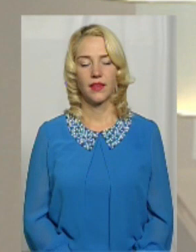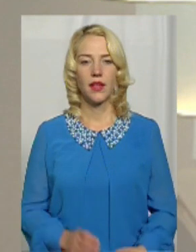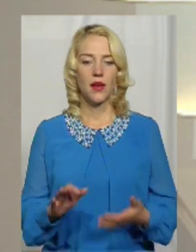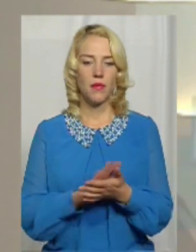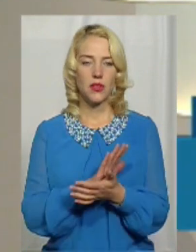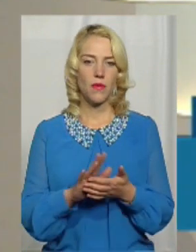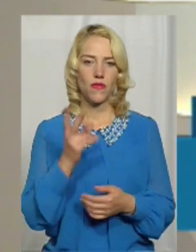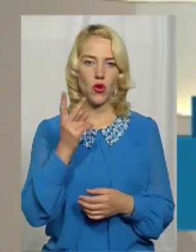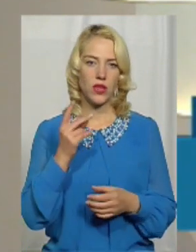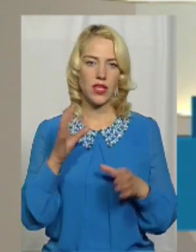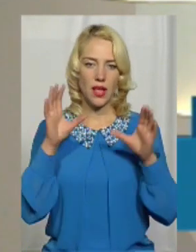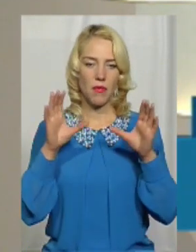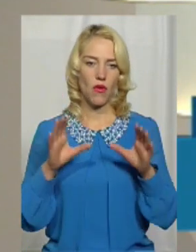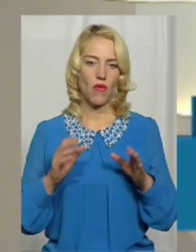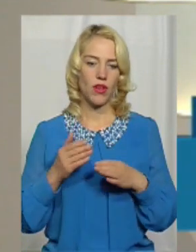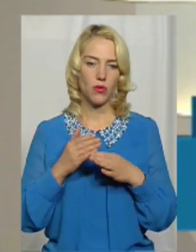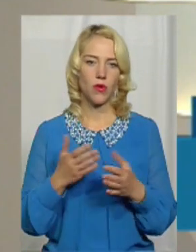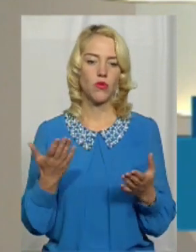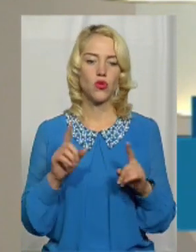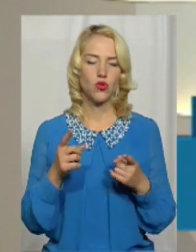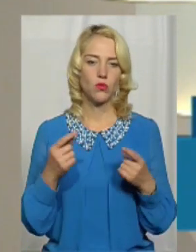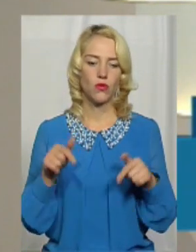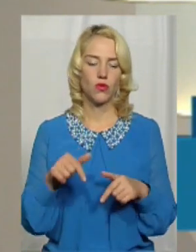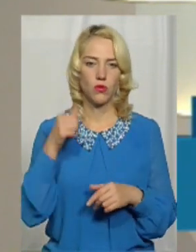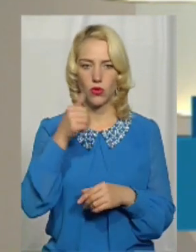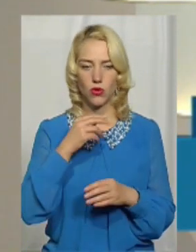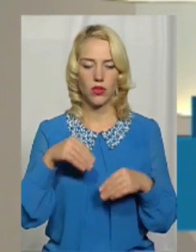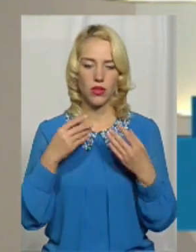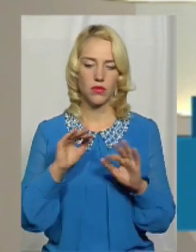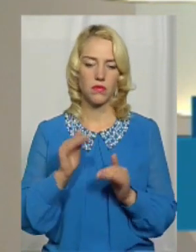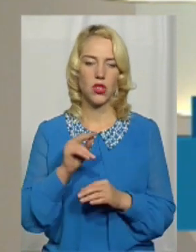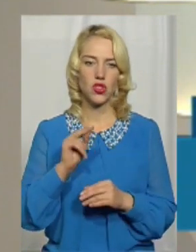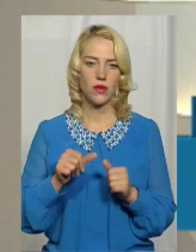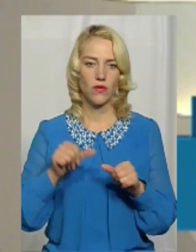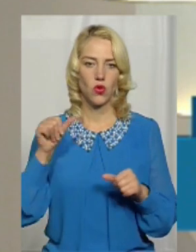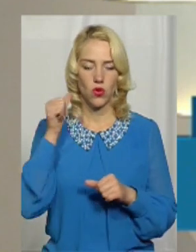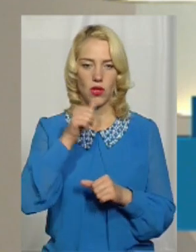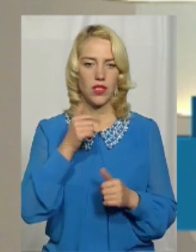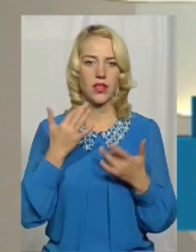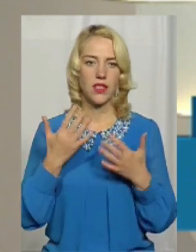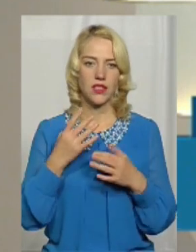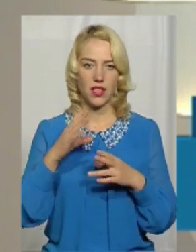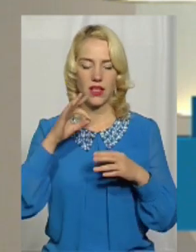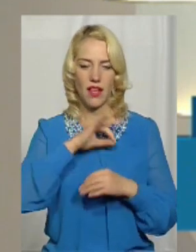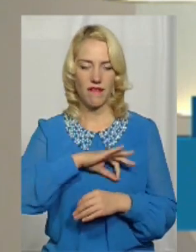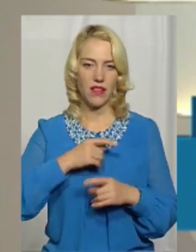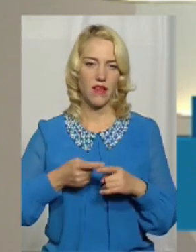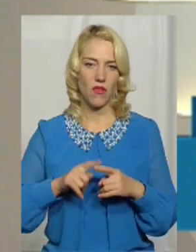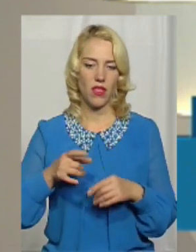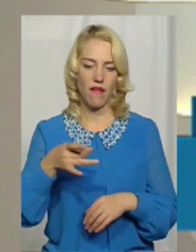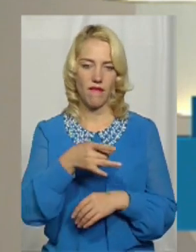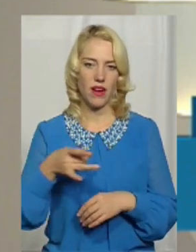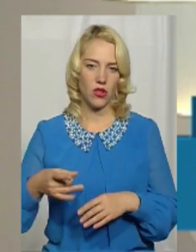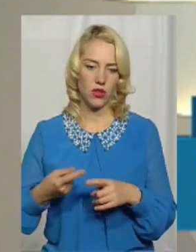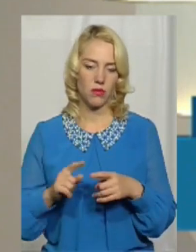безоплатна вторинна правова допомога. Чому цього року її надають дещо менше, ніж торік, і наскільки ефективна вона у районах? Про